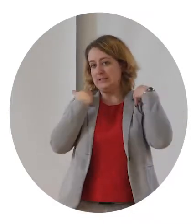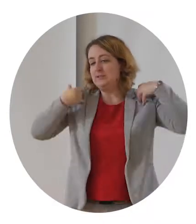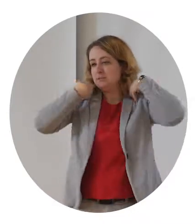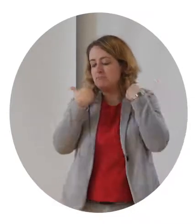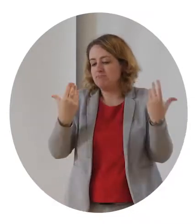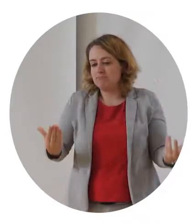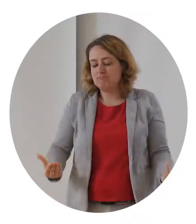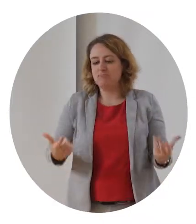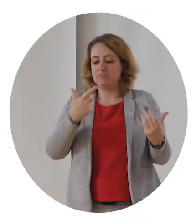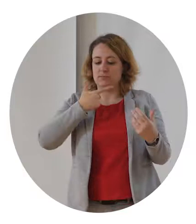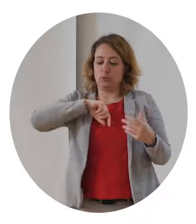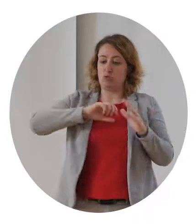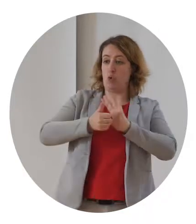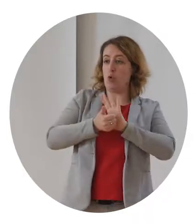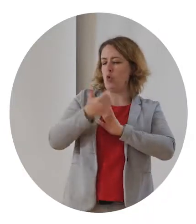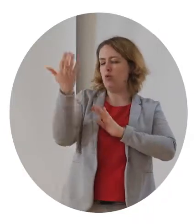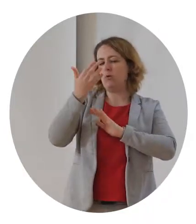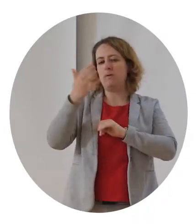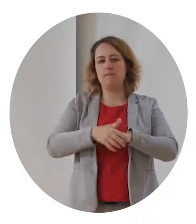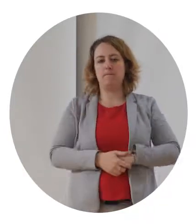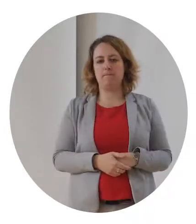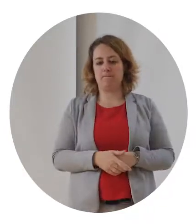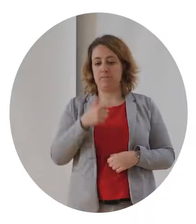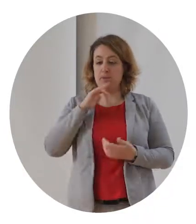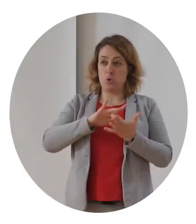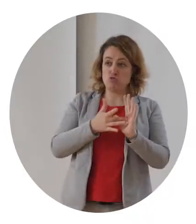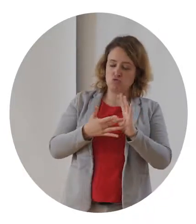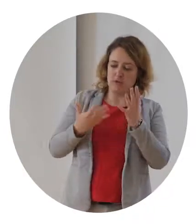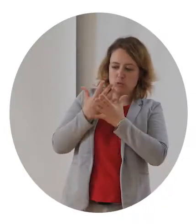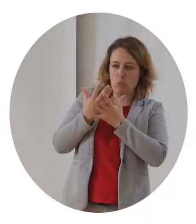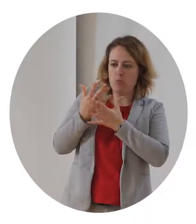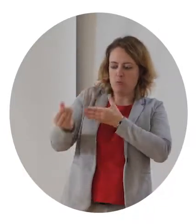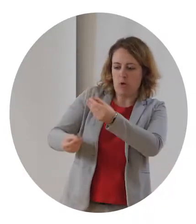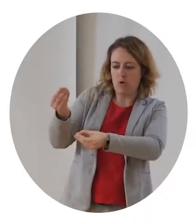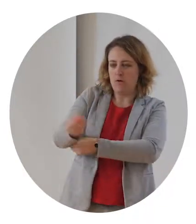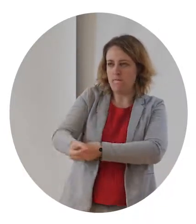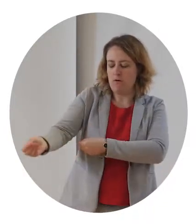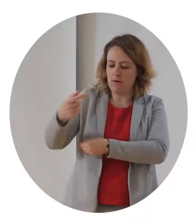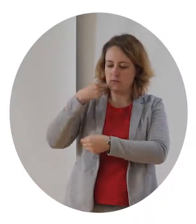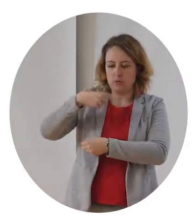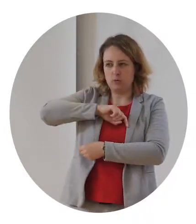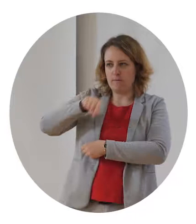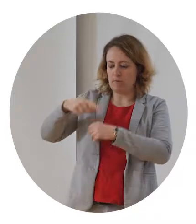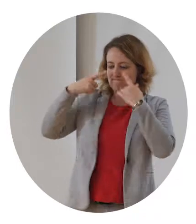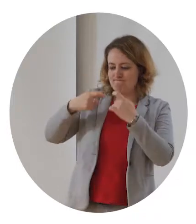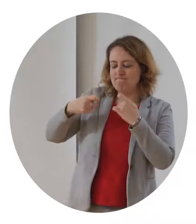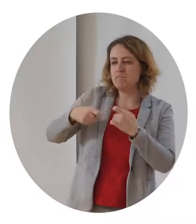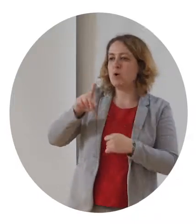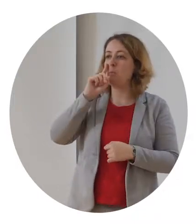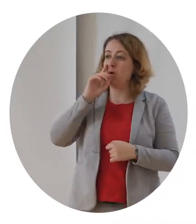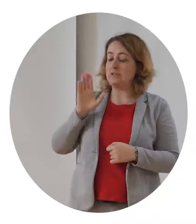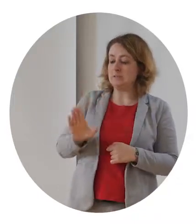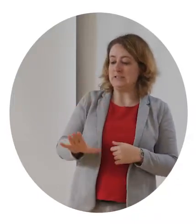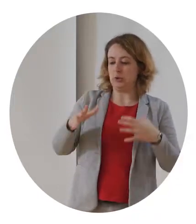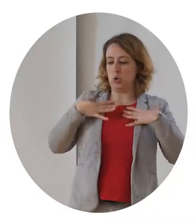la mission d'être très vigilants vis-à-vis de tous ces troubles, parce que comme ils touchent à l'organisme et qu'ils touchent à de